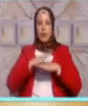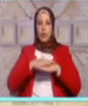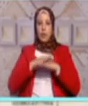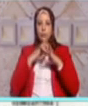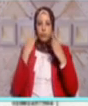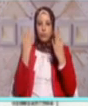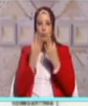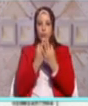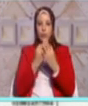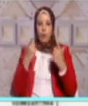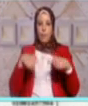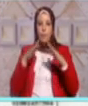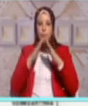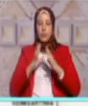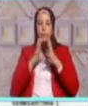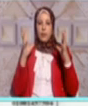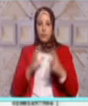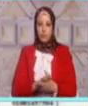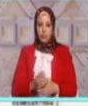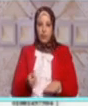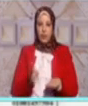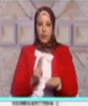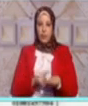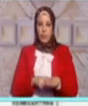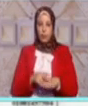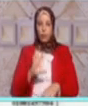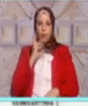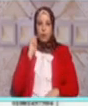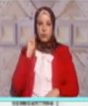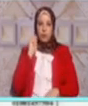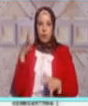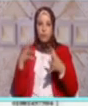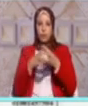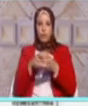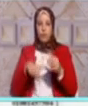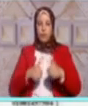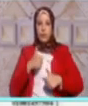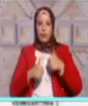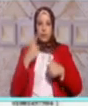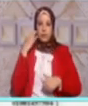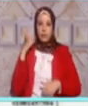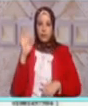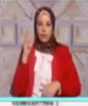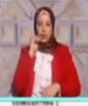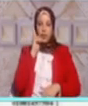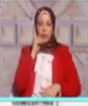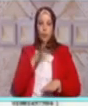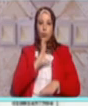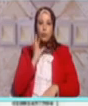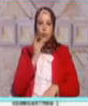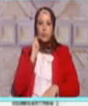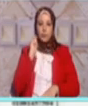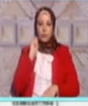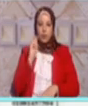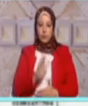بشكل كبير جدا، لا الداخلية مشاركة، الاتصالات مشاركة، الهيئة الوطنية للإعلام مشاركة، كل الجهات